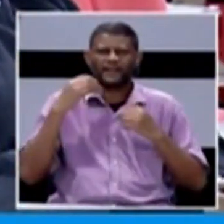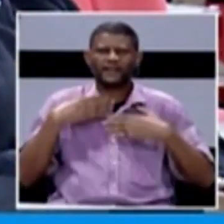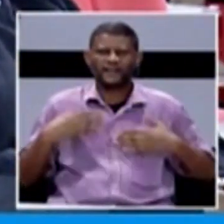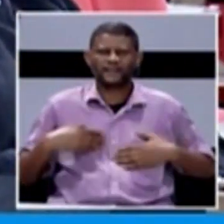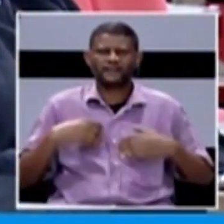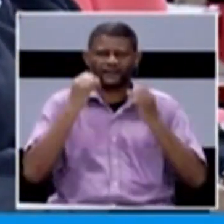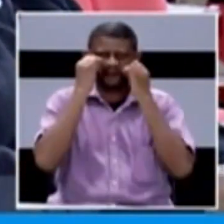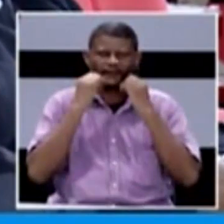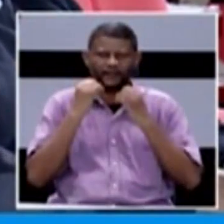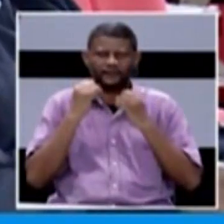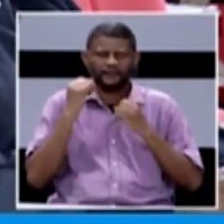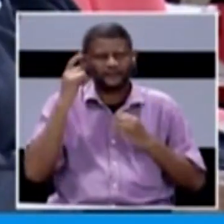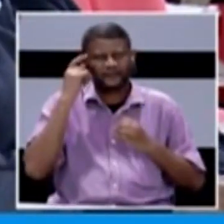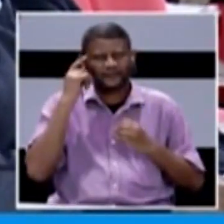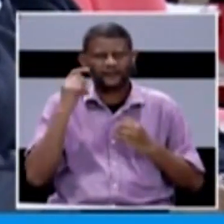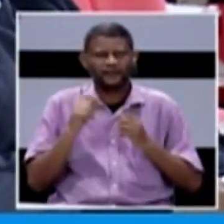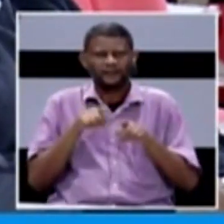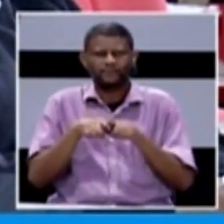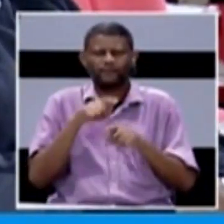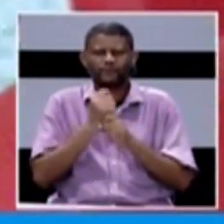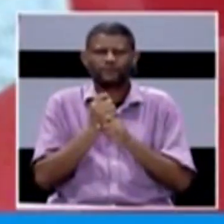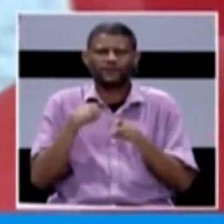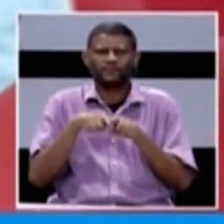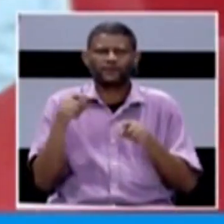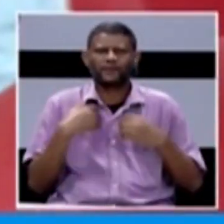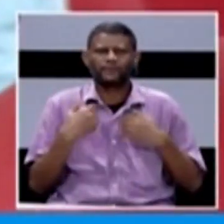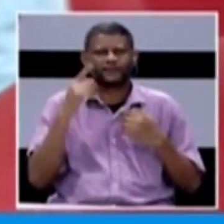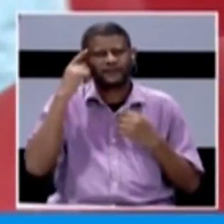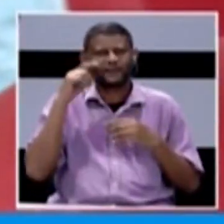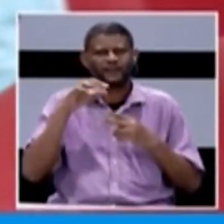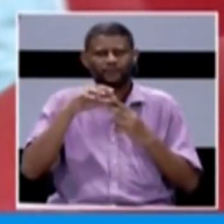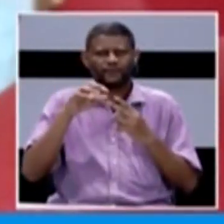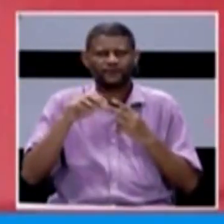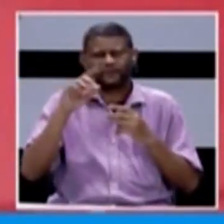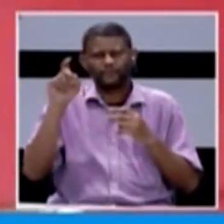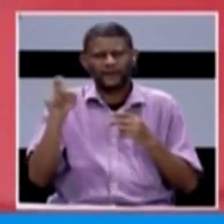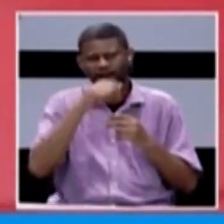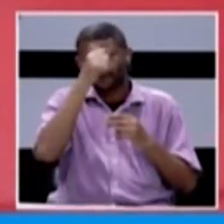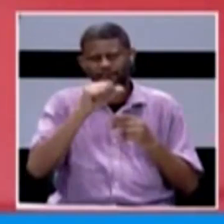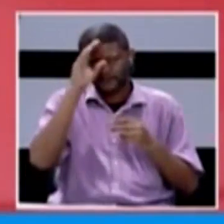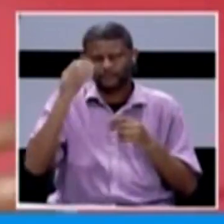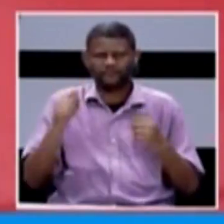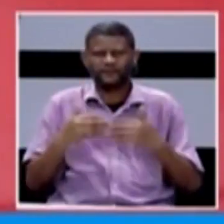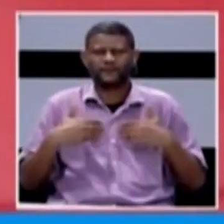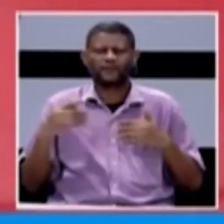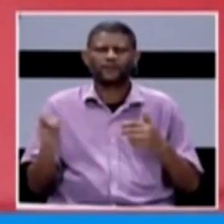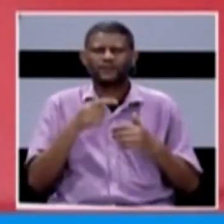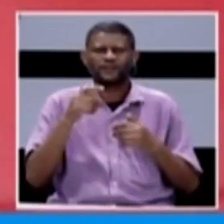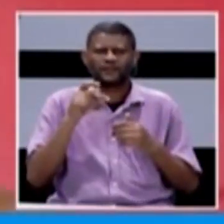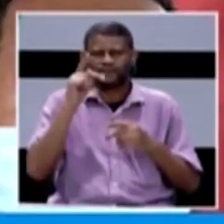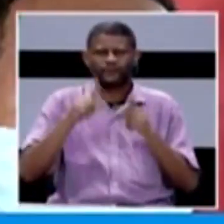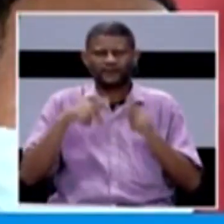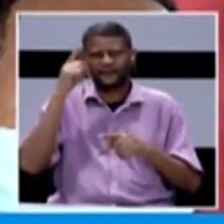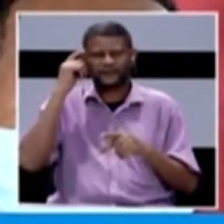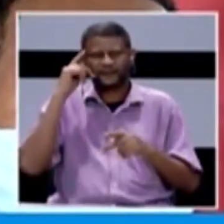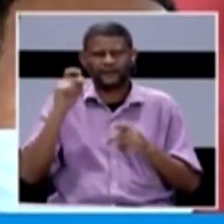ይሰርሑ ምህላዎም ገሊፆም። ሕዚ ኣብ ትግራይ ዝካየድ ዘሎ መረፃ ንዝኾነ ማሕበረሰብ ስግኣት ከይኮነስ ህዝቢ ትግራይ ዲሞክራስያዊ መሰሉ እናኽበረ እዩ